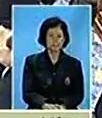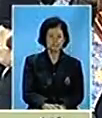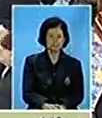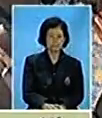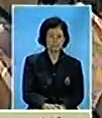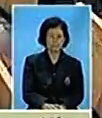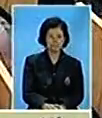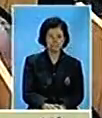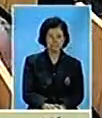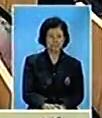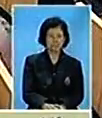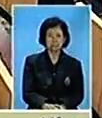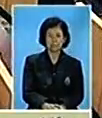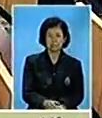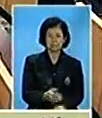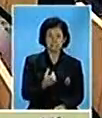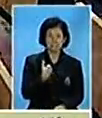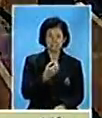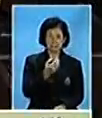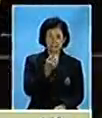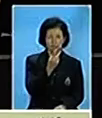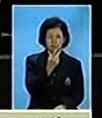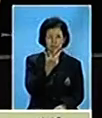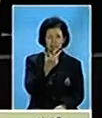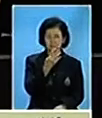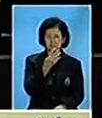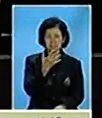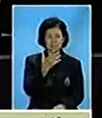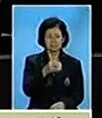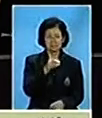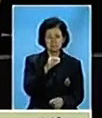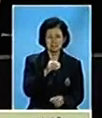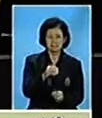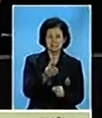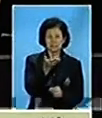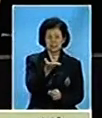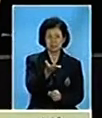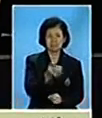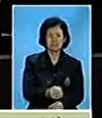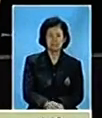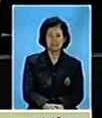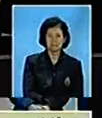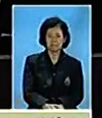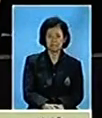เชิญนะ 2-3 ท่านนะครับ4ท่าน5ท่านครับ6ท่าน